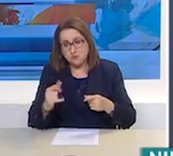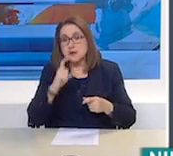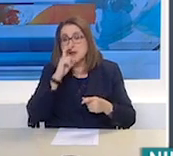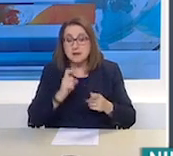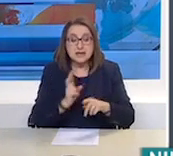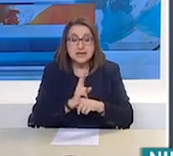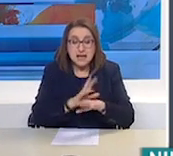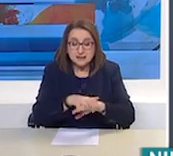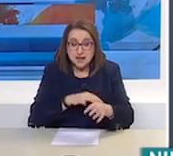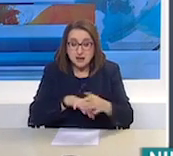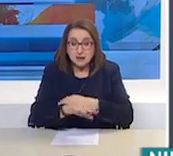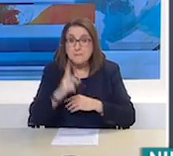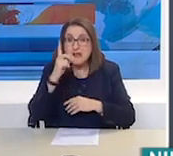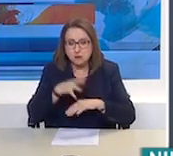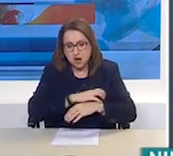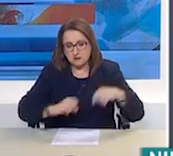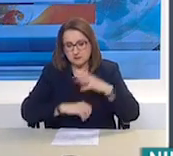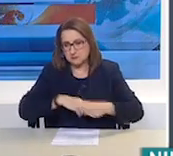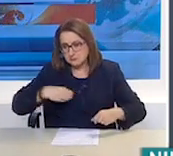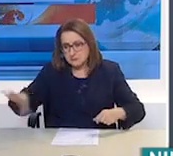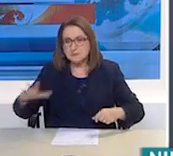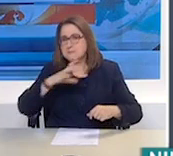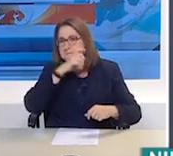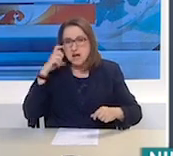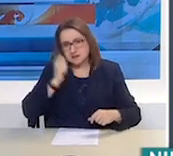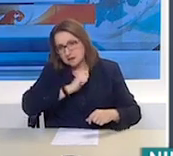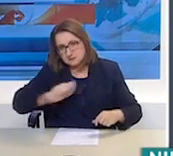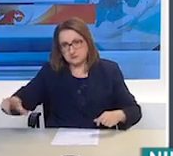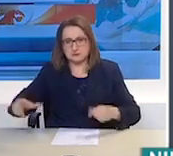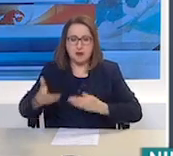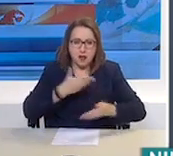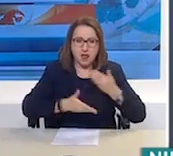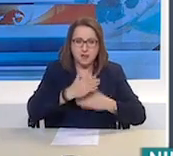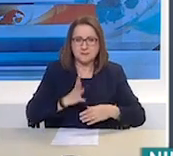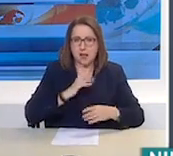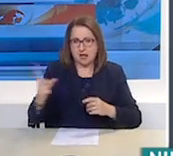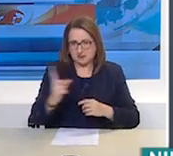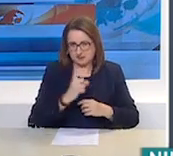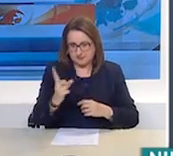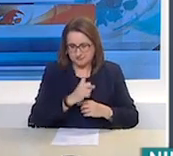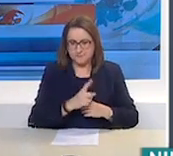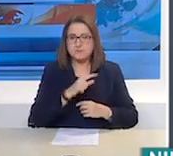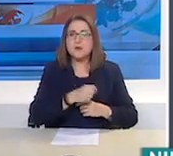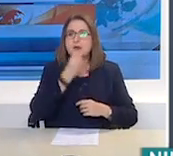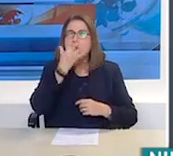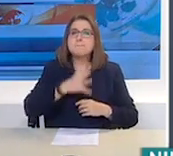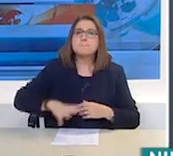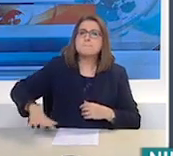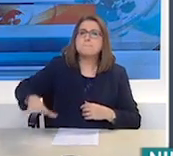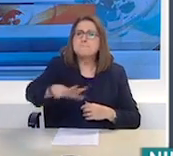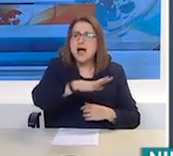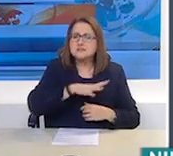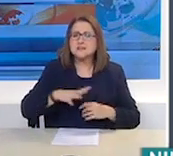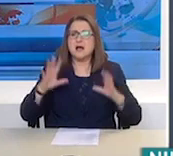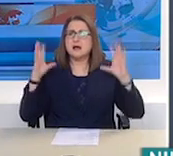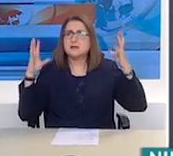για το προσωπικό. Τέλος, για τα ζωολογικά πάρκα και τους βοτανικούς κήπους ισχύουν τα εξής. Ελάχιστη